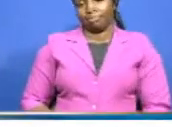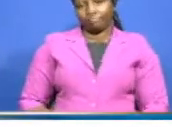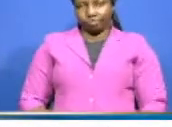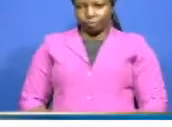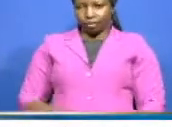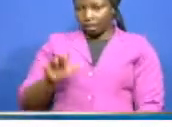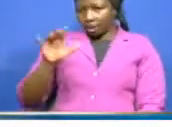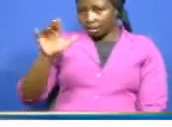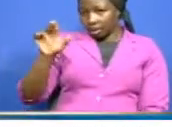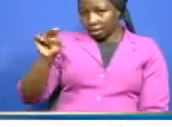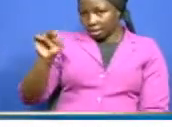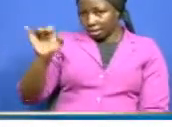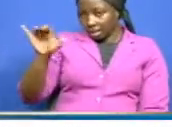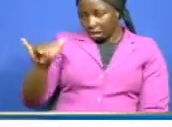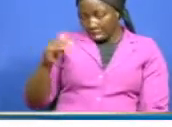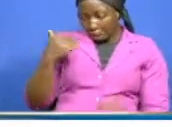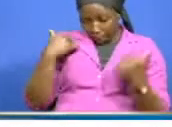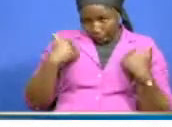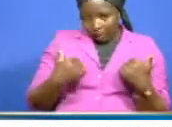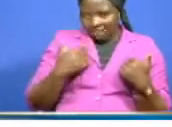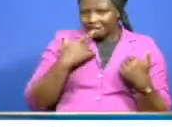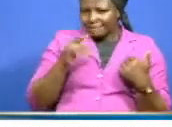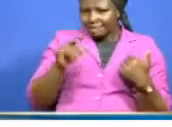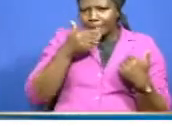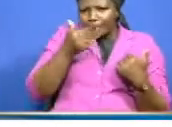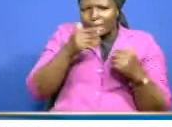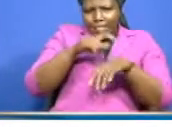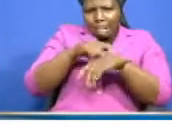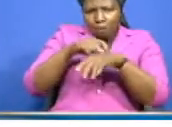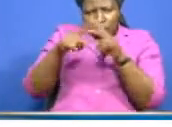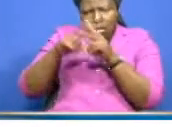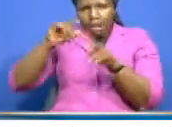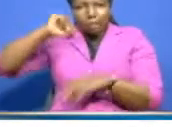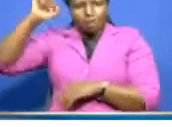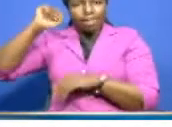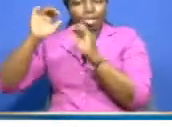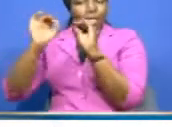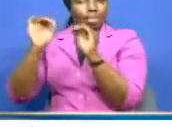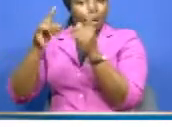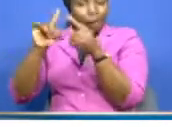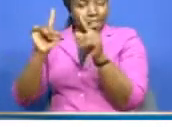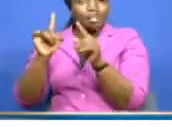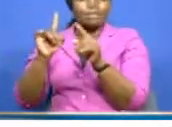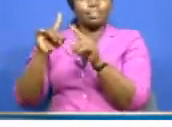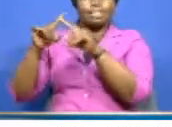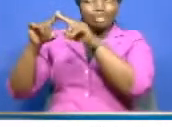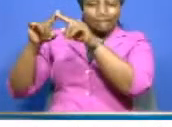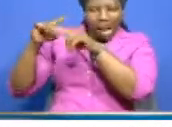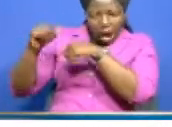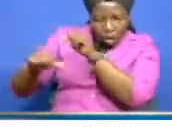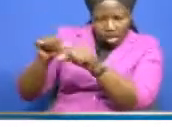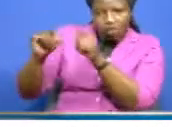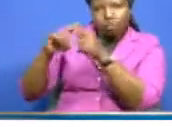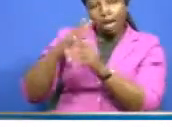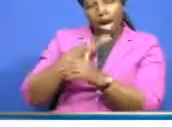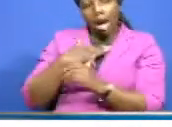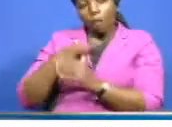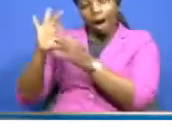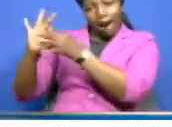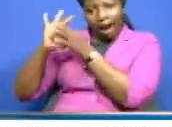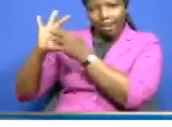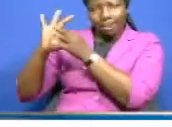Nasi siwezi sema kuwa ni wakati bora wa kuanza siasa, lakini kulingana na tamaduni zetu kiafrika na